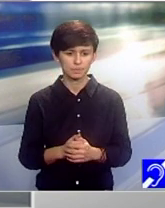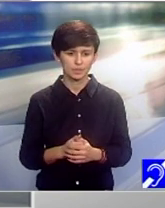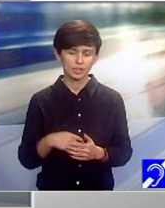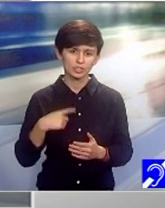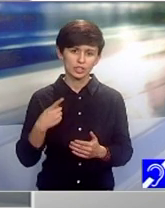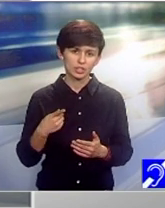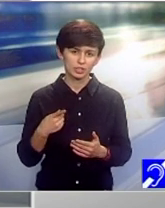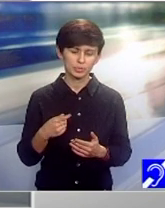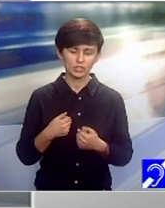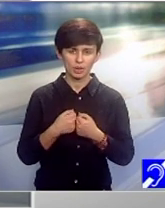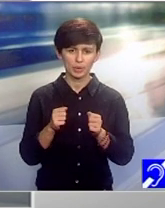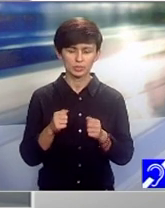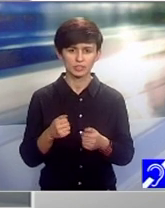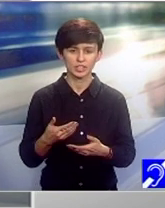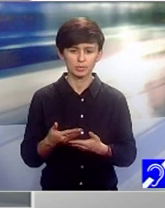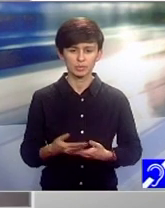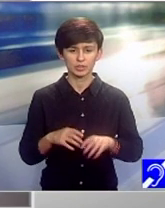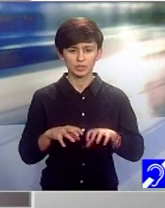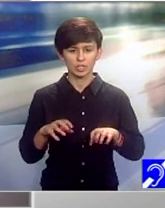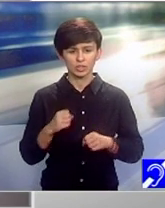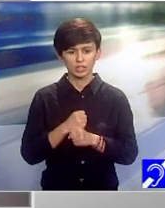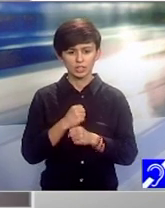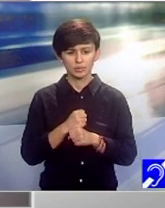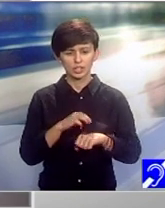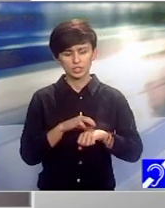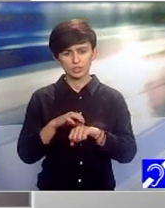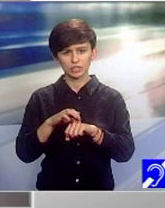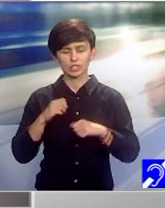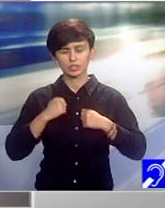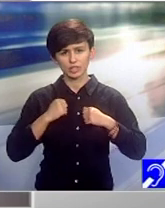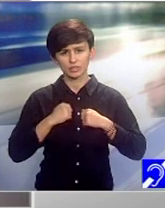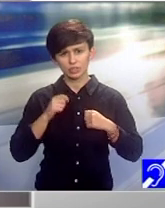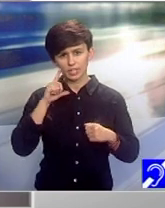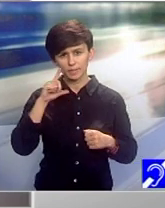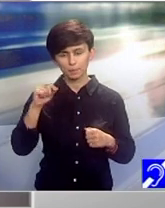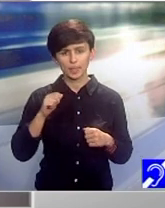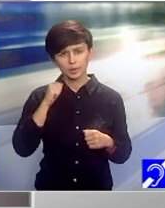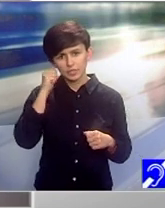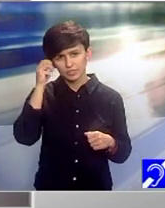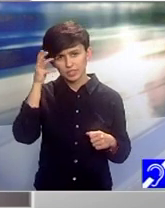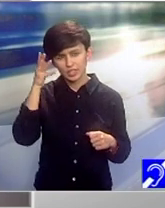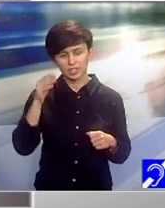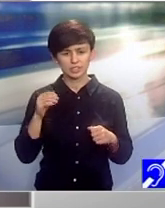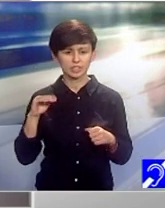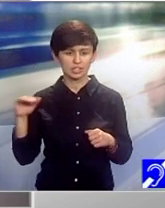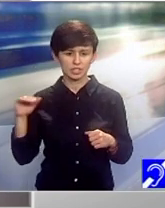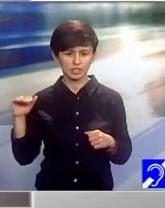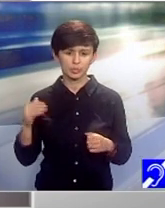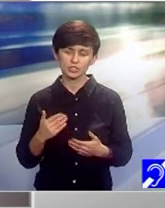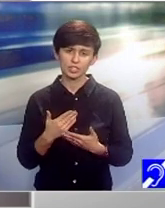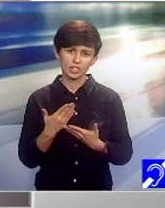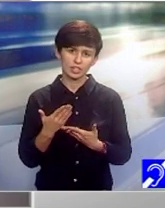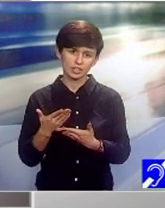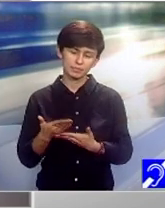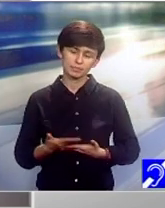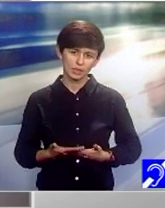People România, ca și coordonator de voluntari și mergeam în fiecare zi la copii, ceea ce mi-a, ca zic așa, mi-a oferit o satisfacție foarte